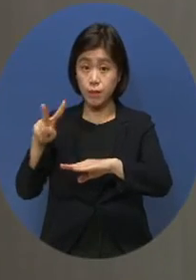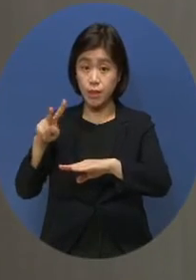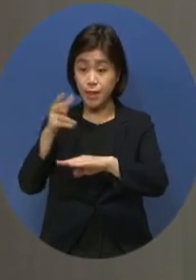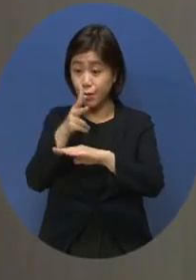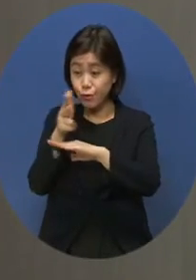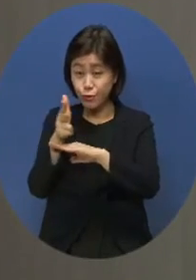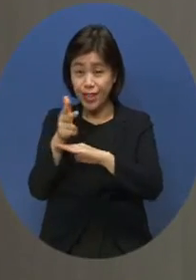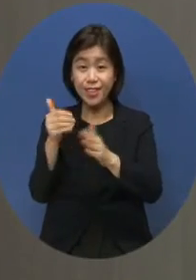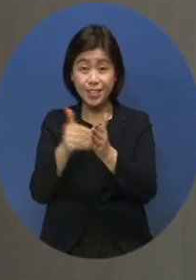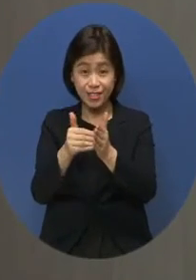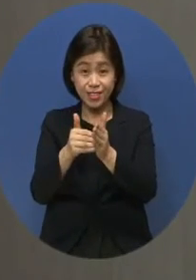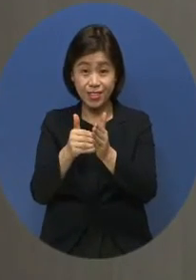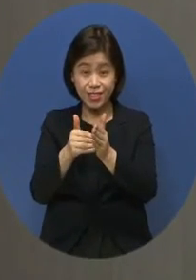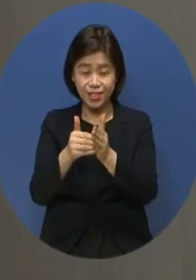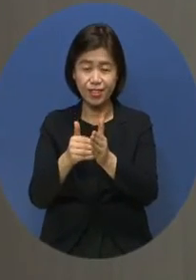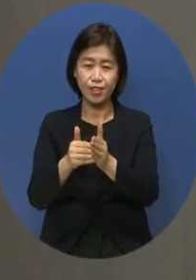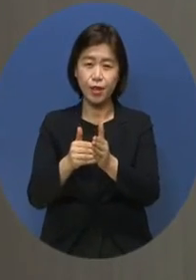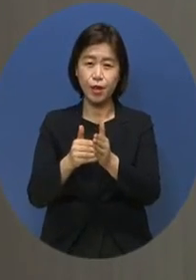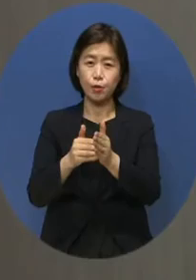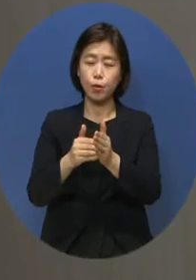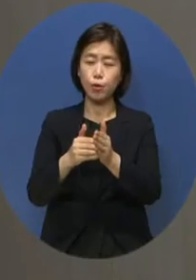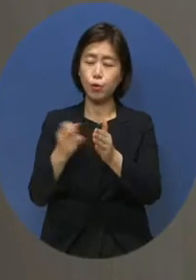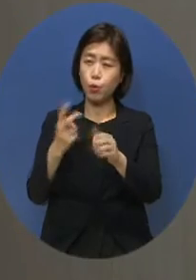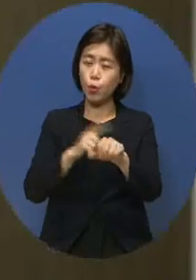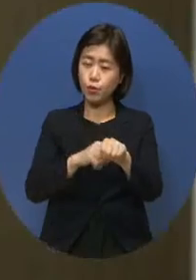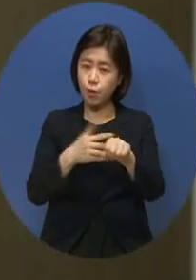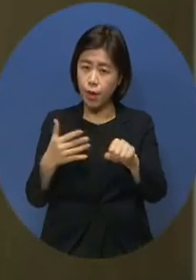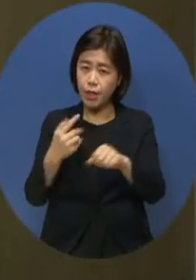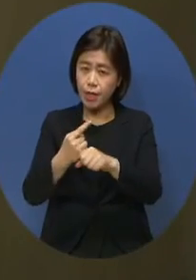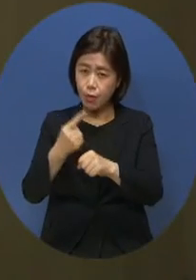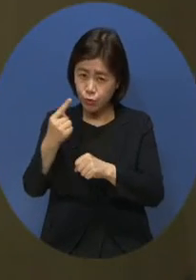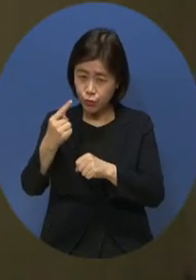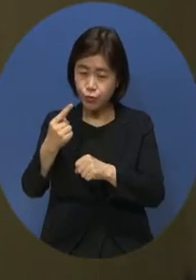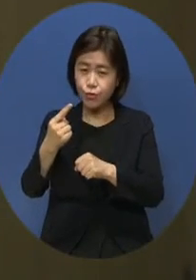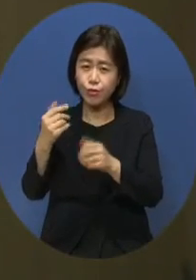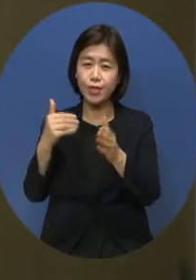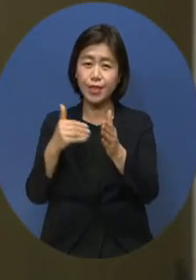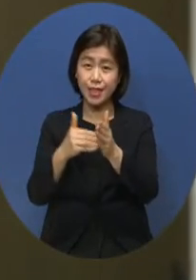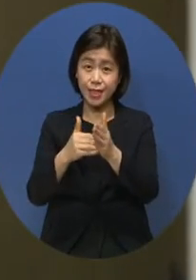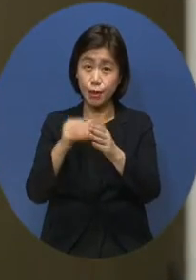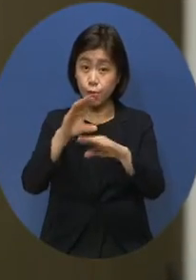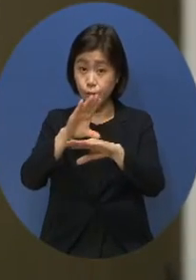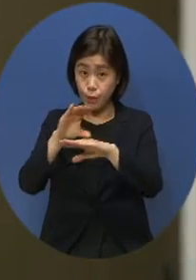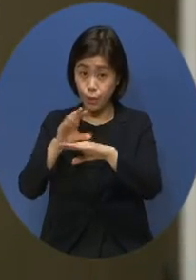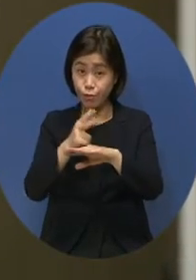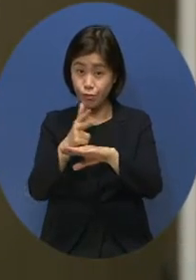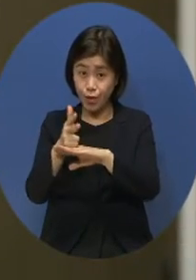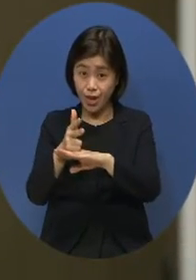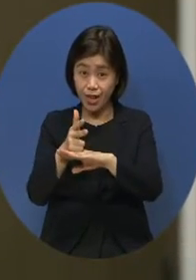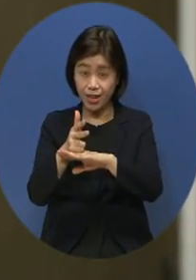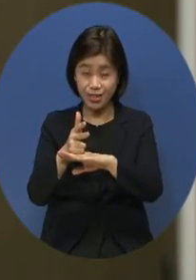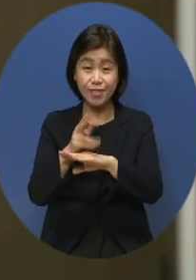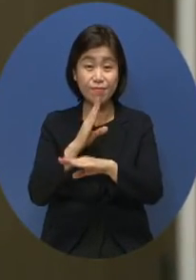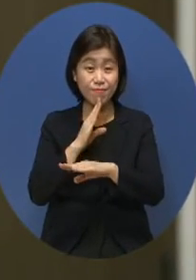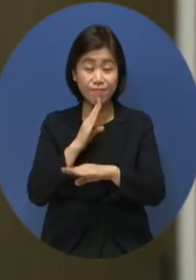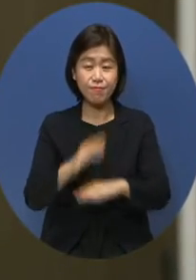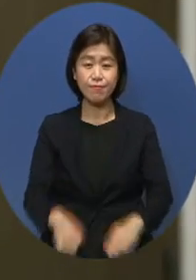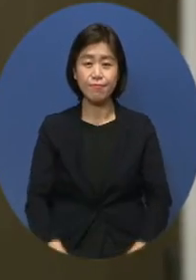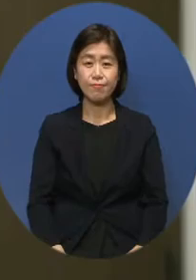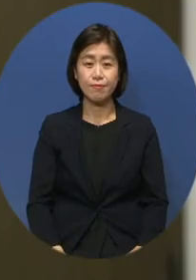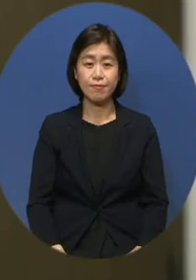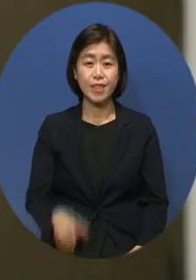그 직후와 약간 1년 정도가 지난 이후의 모습까지도 담아주셨던 걸로 제가 기억을 하고 있는데요. 근데